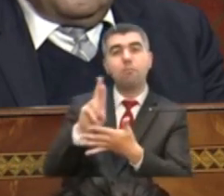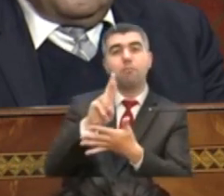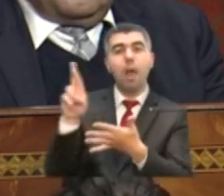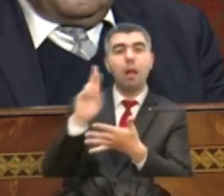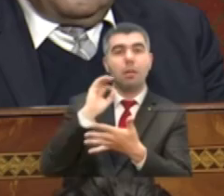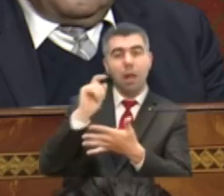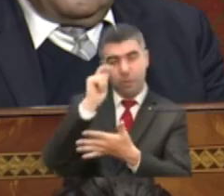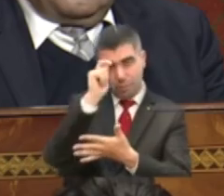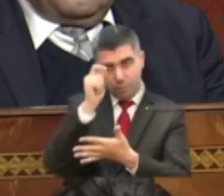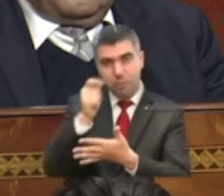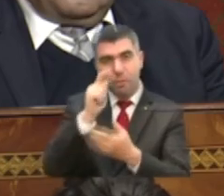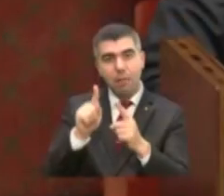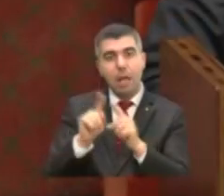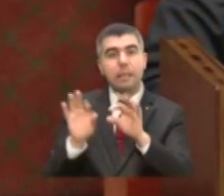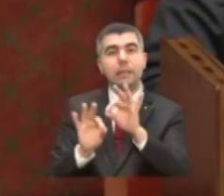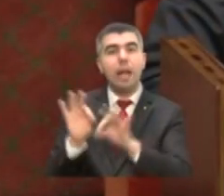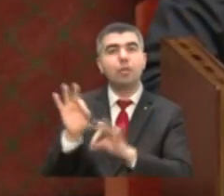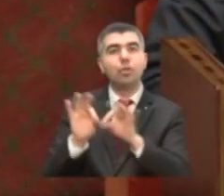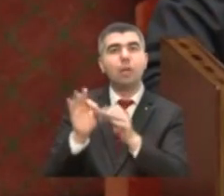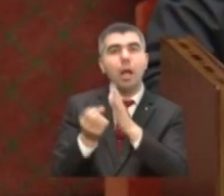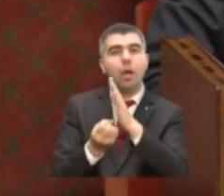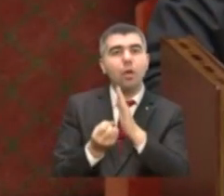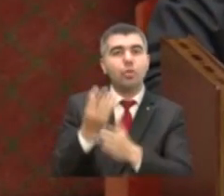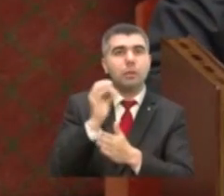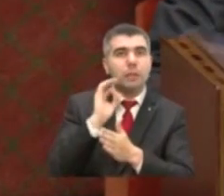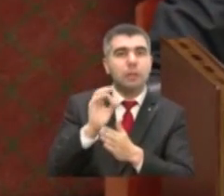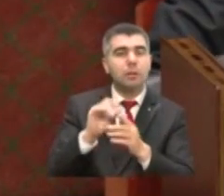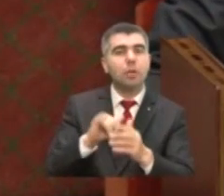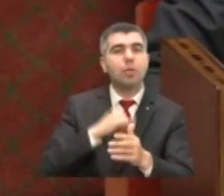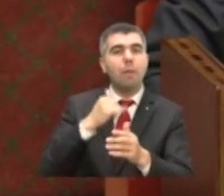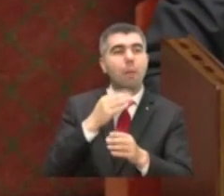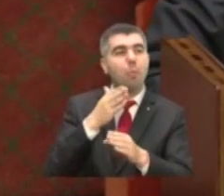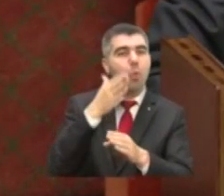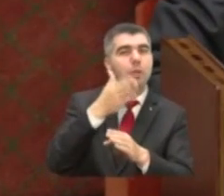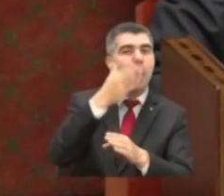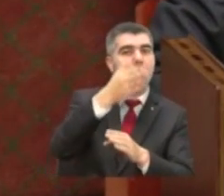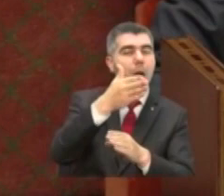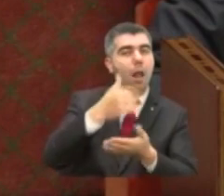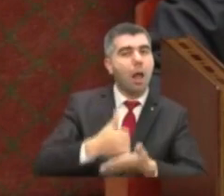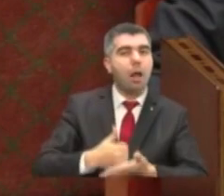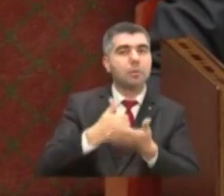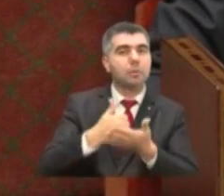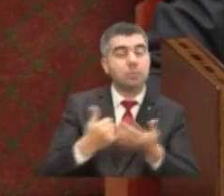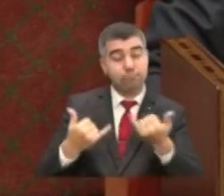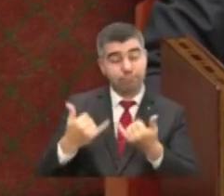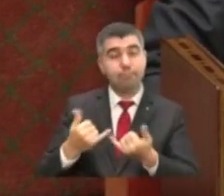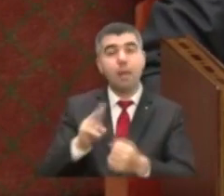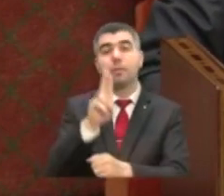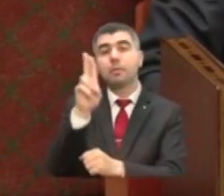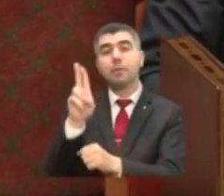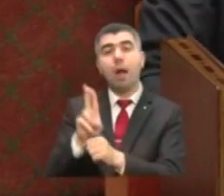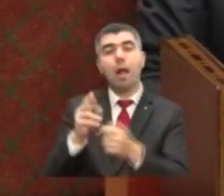مندمجة للشباب من شأنها أن تفتح له باب الثقة والأمل في المستقبل. وعليه نسائلكم السيد رئيس الحكومة